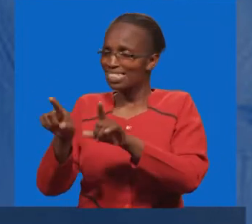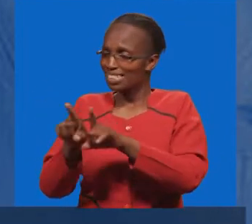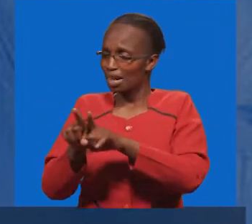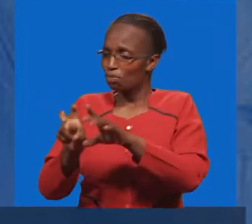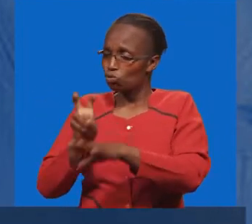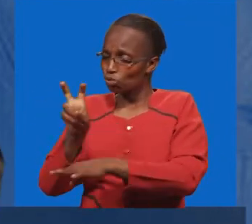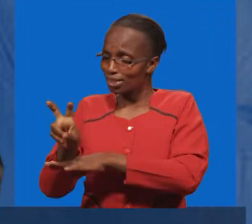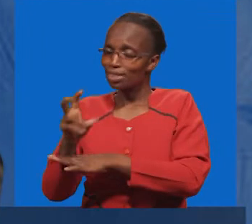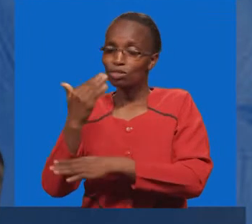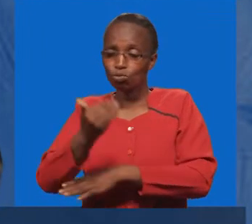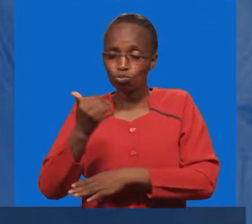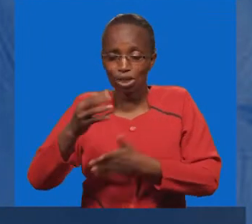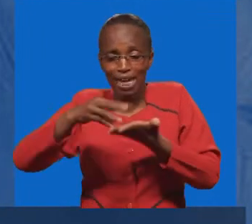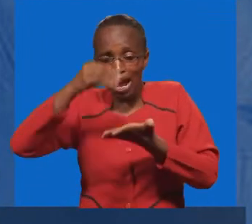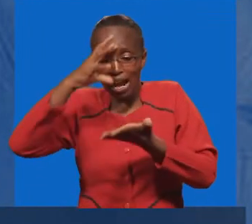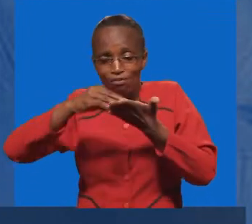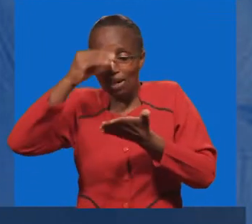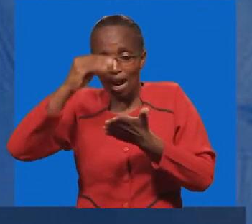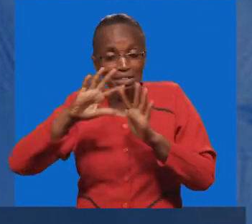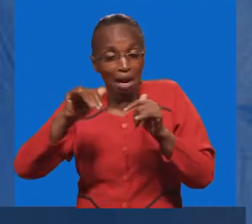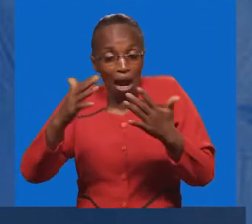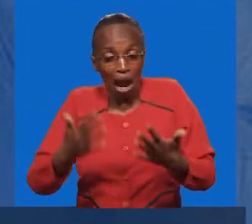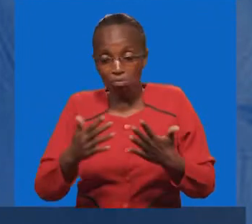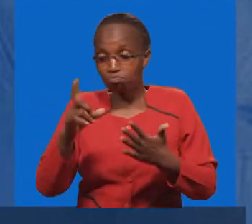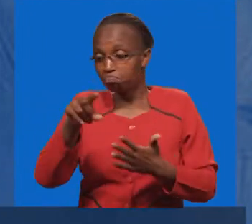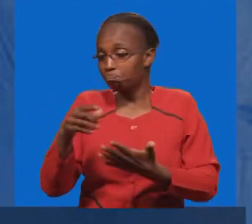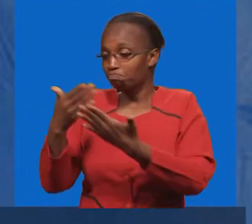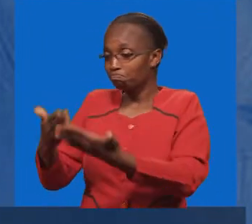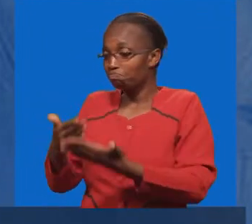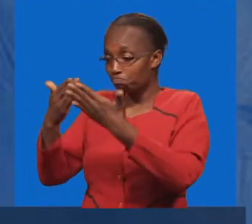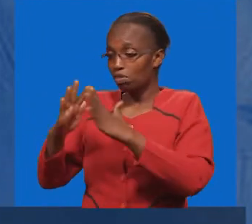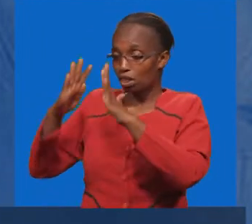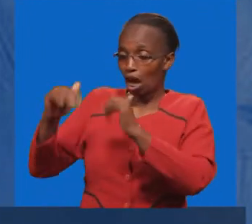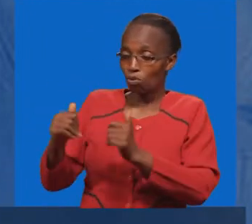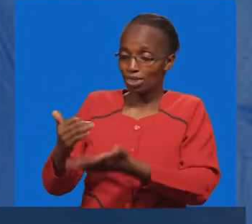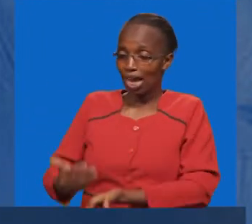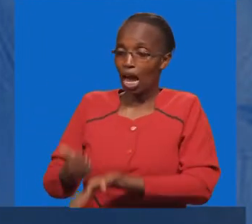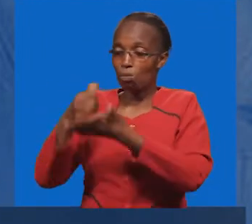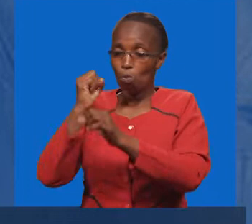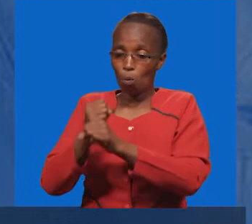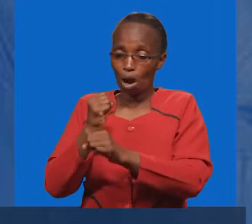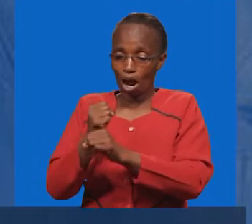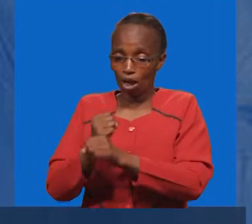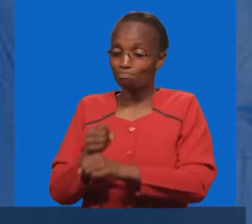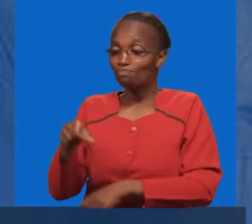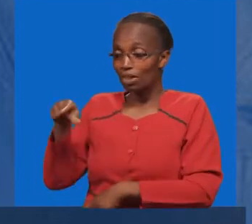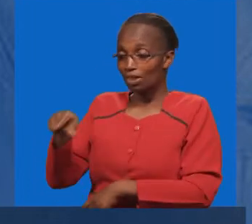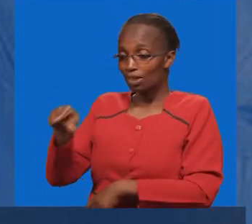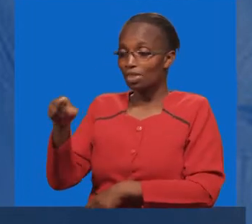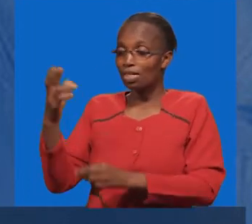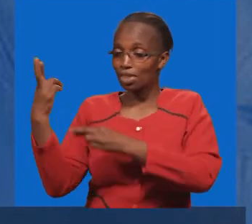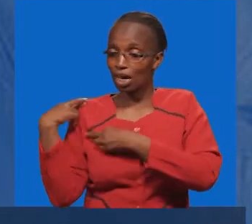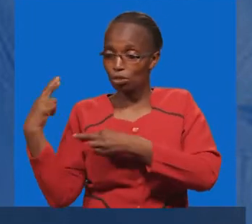watoto, kuosha watoto, hata kuangalia wamesoma haje kule shuleni. Ni jukumu lako baba mama uliye mahala